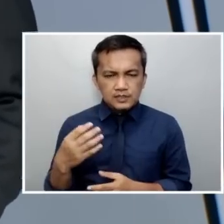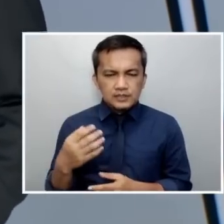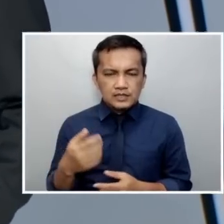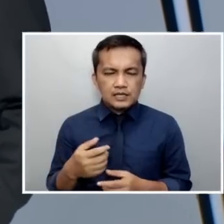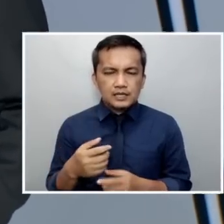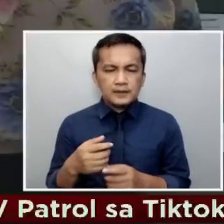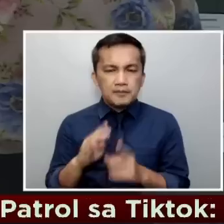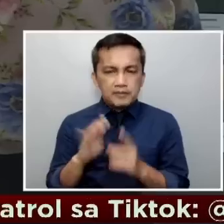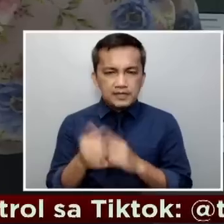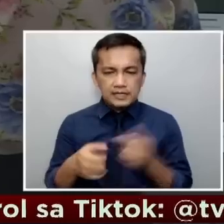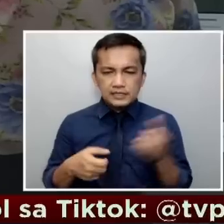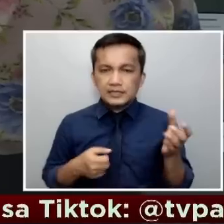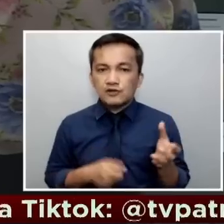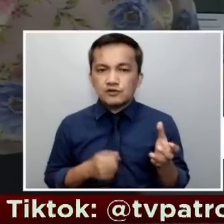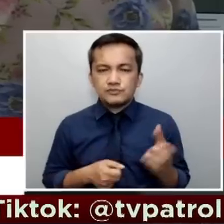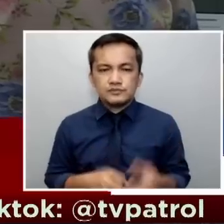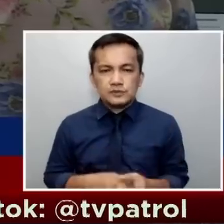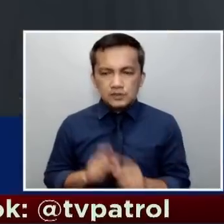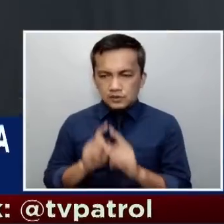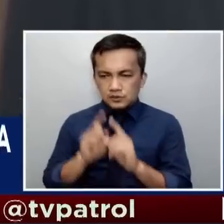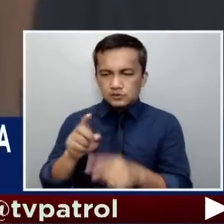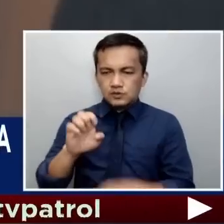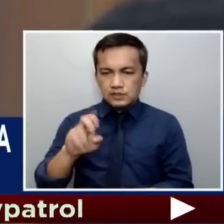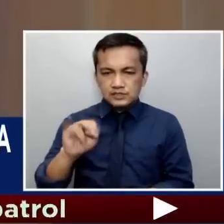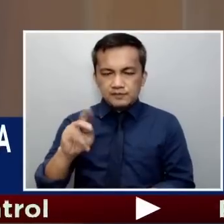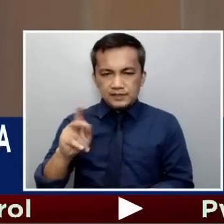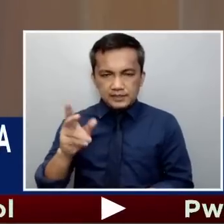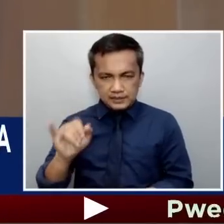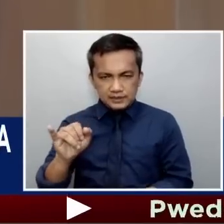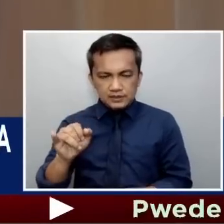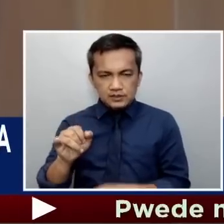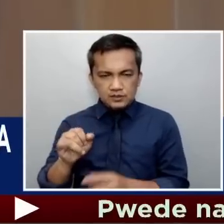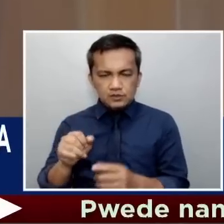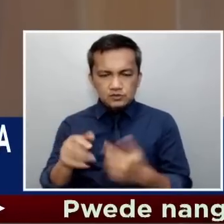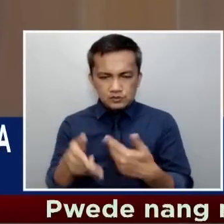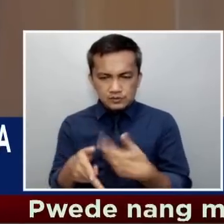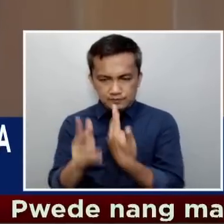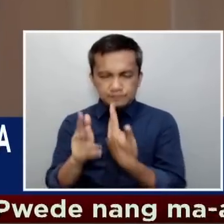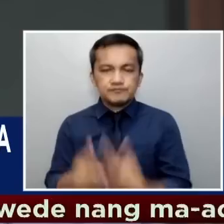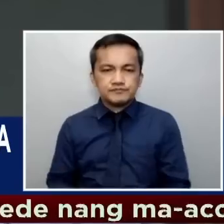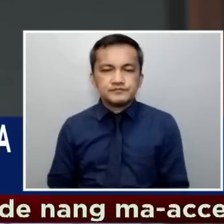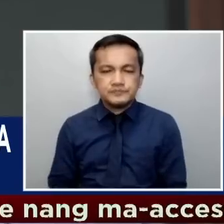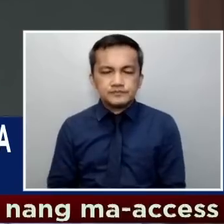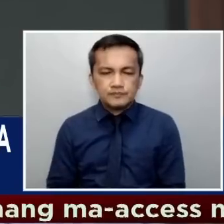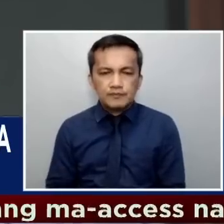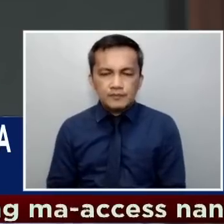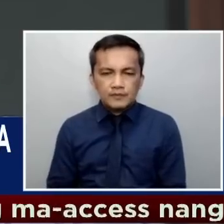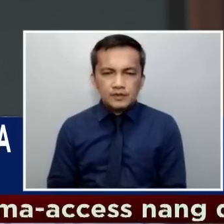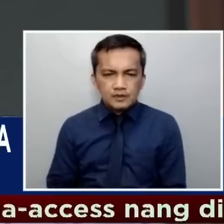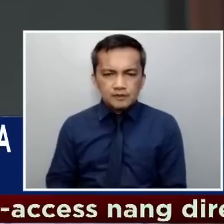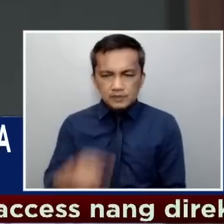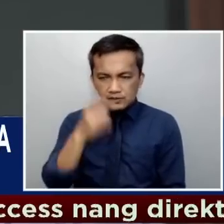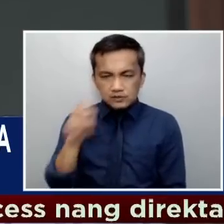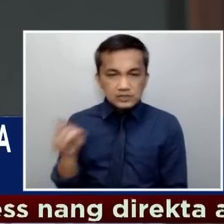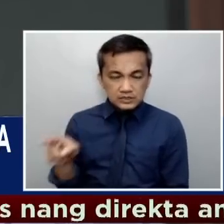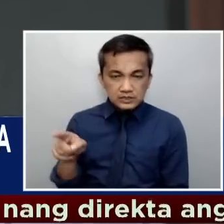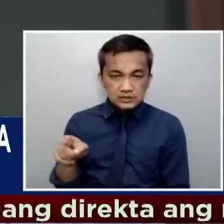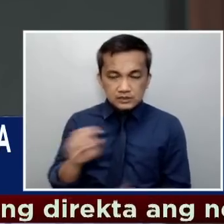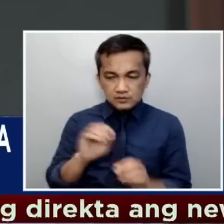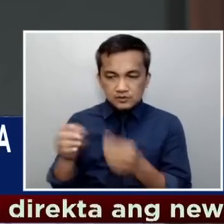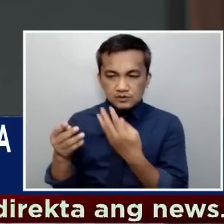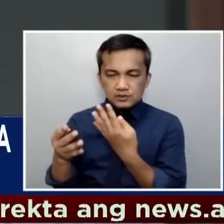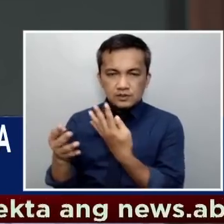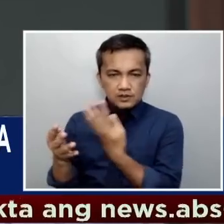Dumalo sa promulgasyon si Echeverri sa pamamagitan ng video conference dahil kasalukuyan itong nakakonfine sa